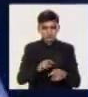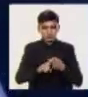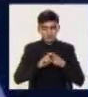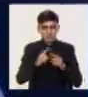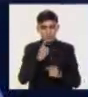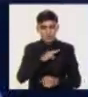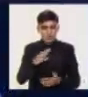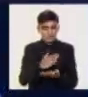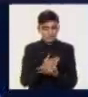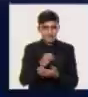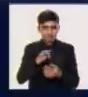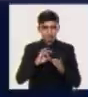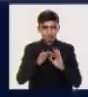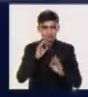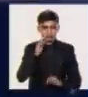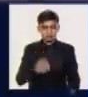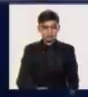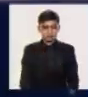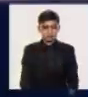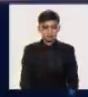миллиону. О ситуации в мире Оскар Миндбаев.